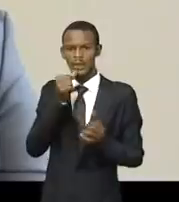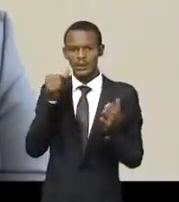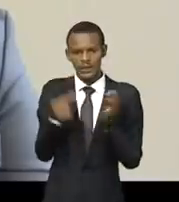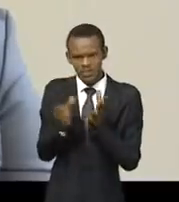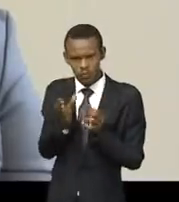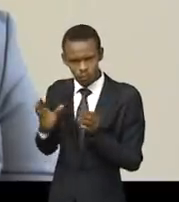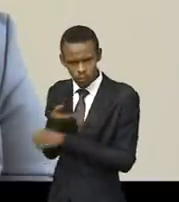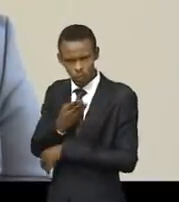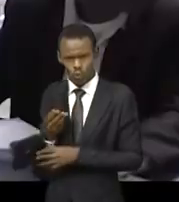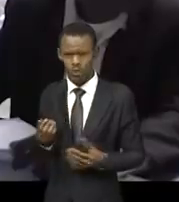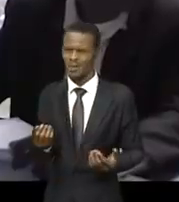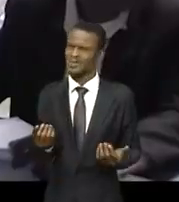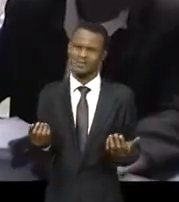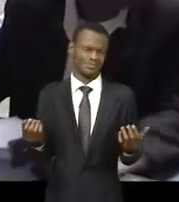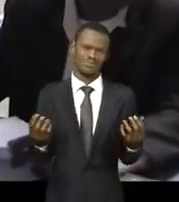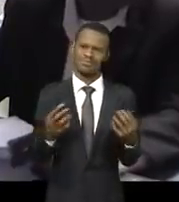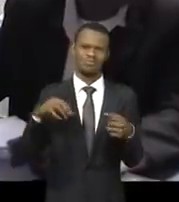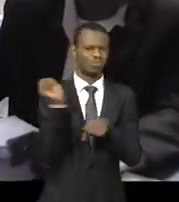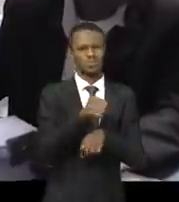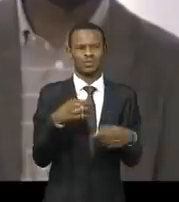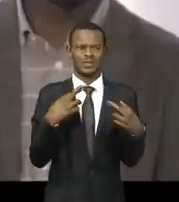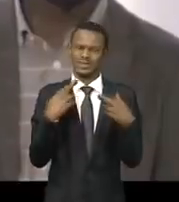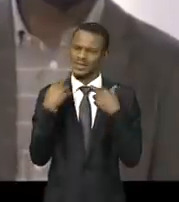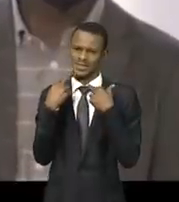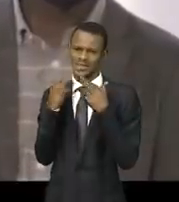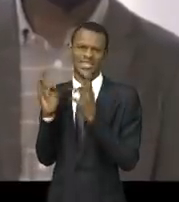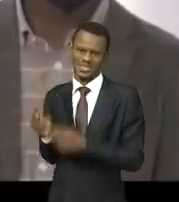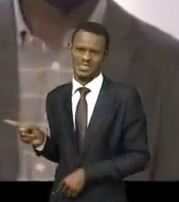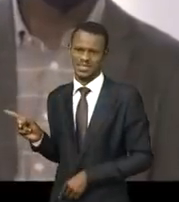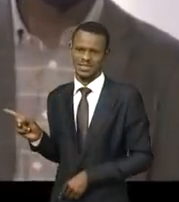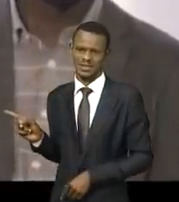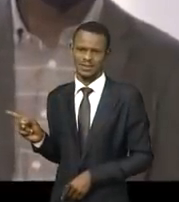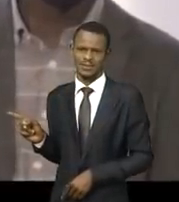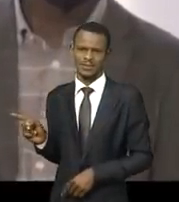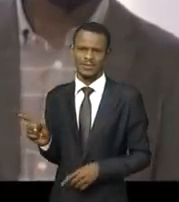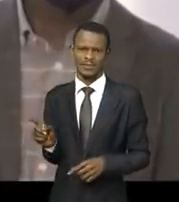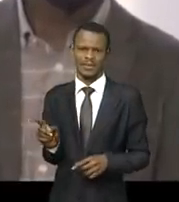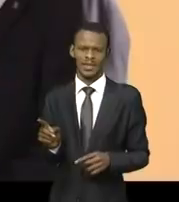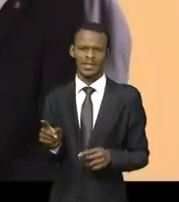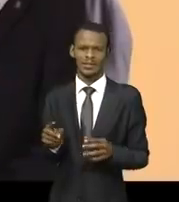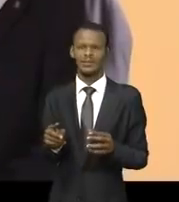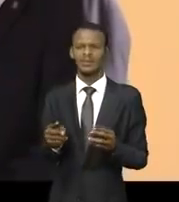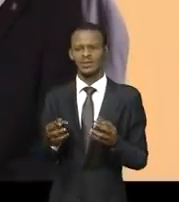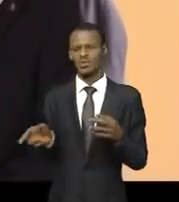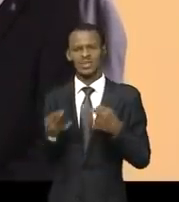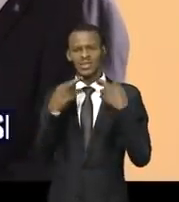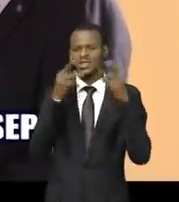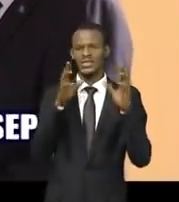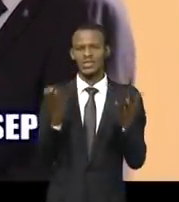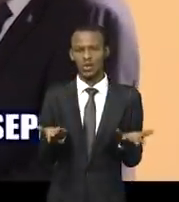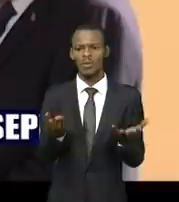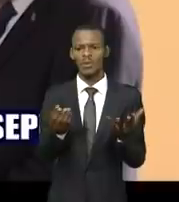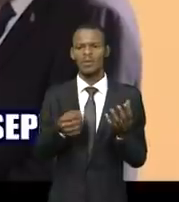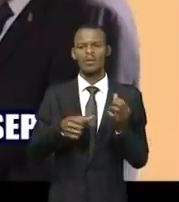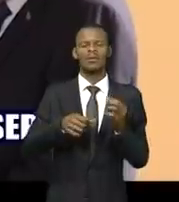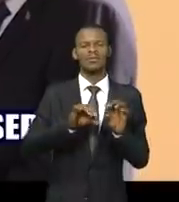vise la tête de Théo Ngwabidje sont de nouveau confondus grâce à la maturité politique des honorables députés, car Théo Ngwabidje a